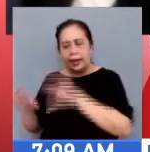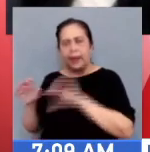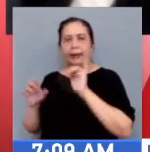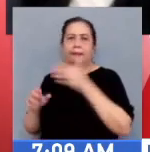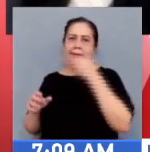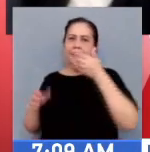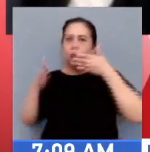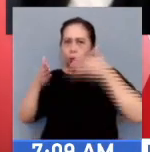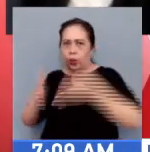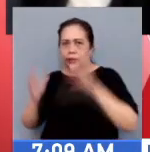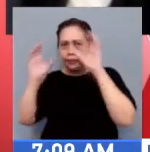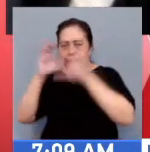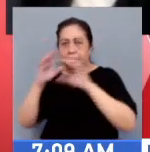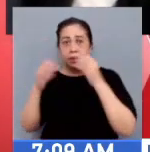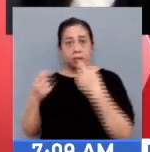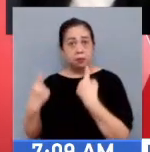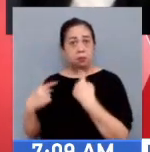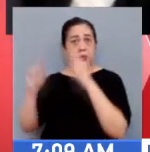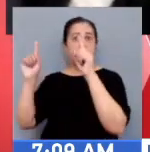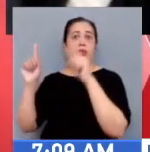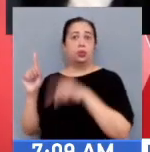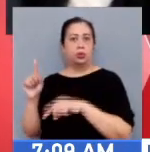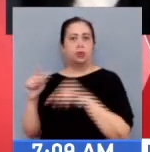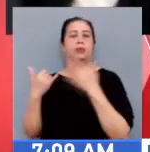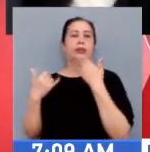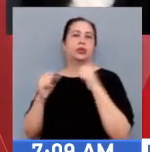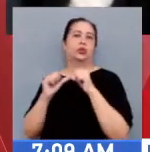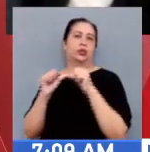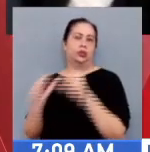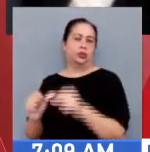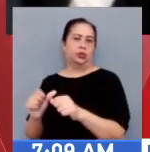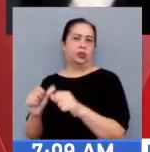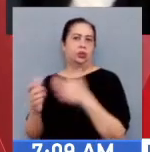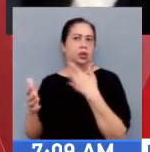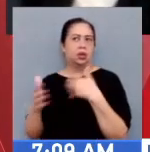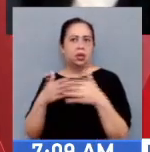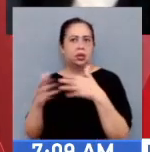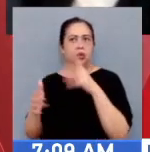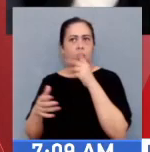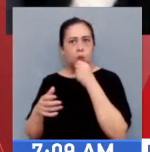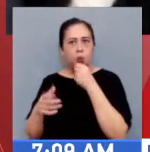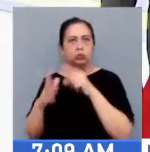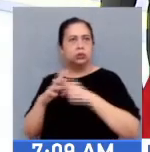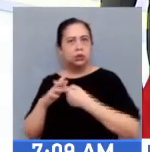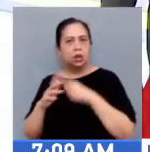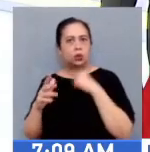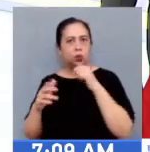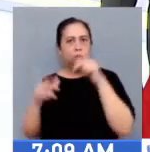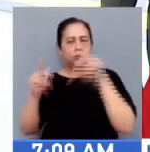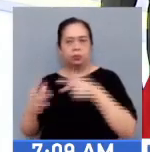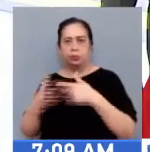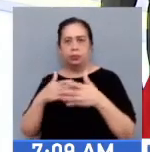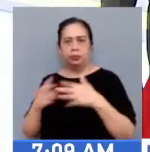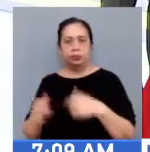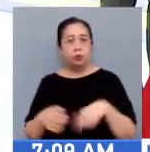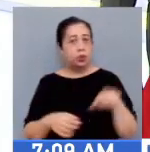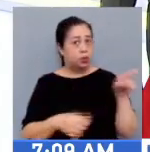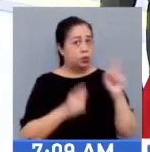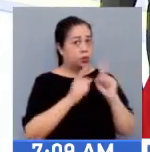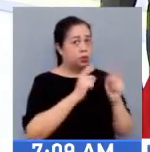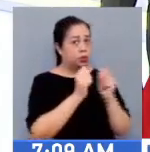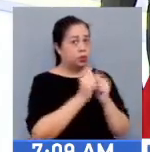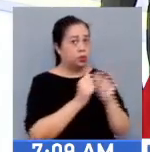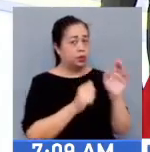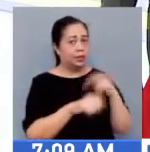pag success kasi, Arnold, i-continue mo lang siya kahit sino man nag-umpisa niyan, di ba? Professor, nagkausap na po ba kayo ng kasalukuyang National